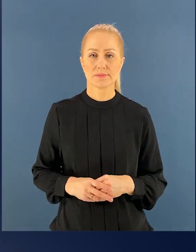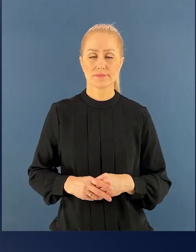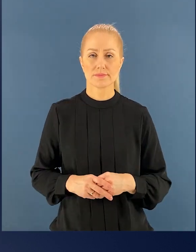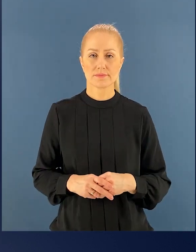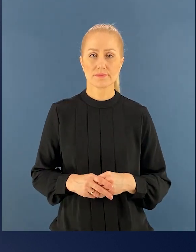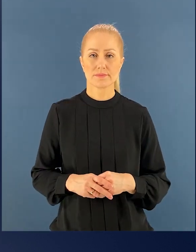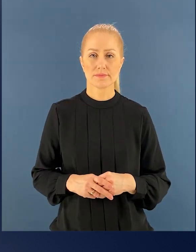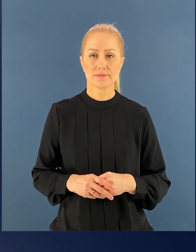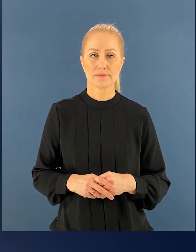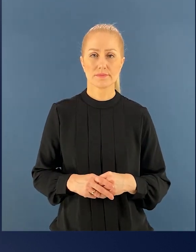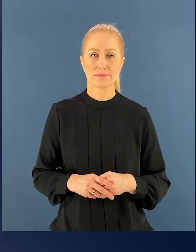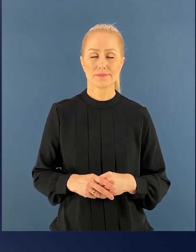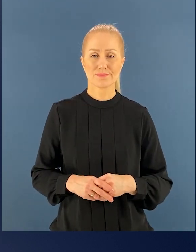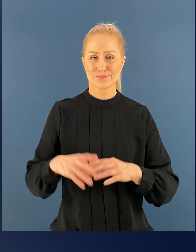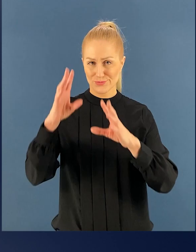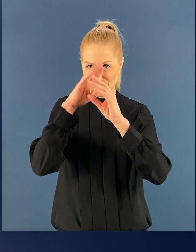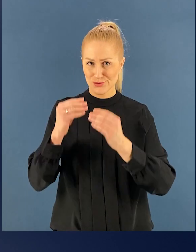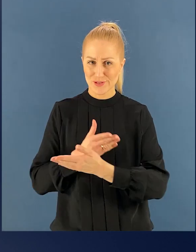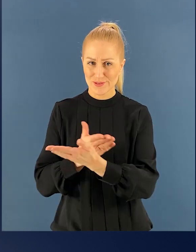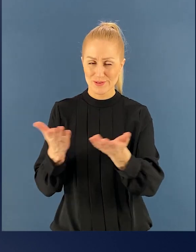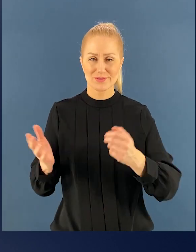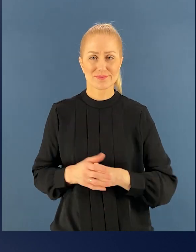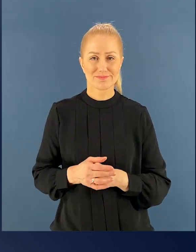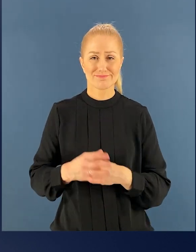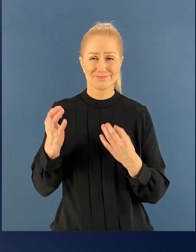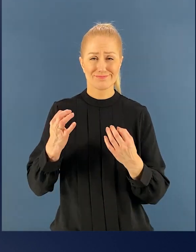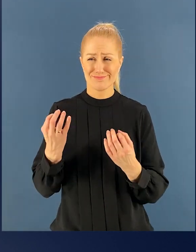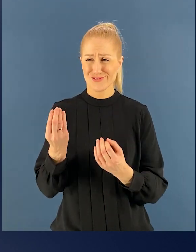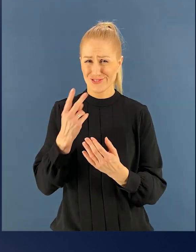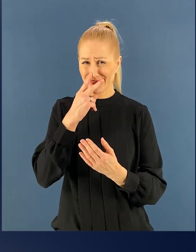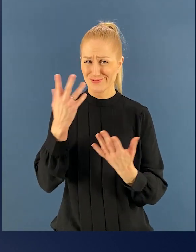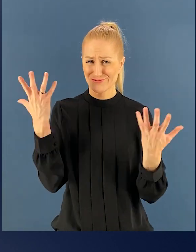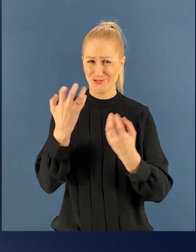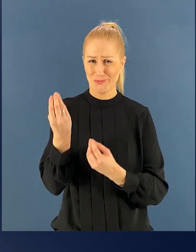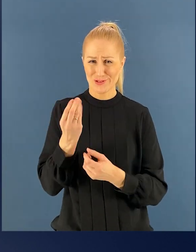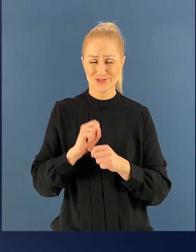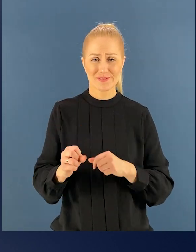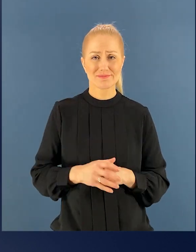Szanowni Państwo, jest ciemno jeszcze, ale tak to właśnie było.